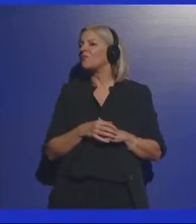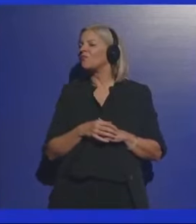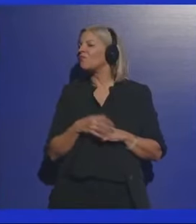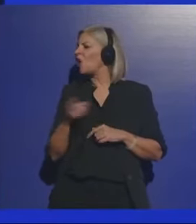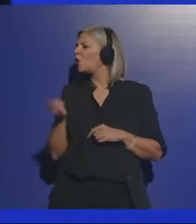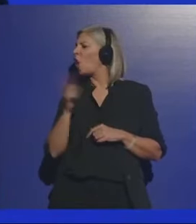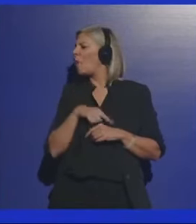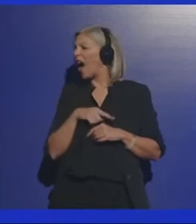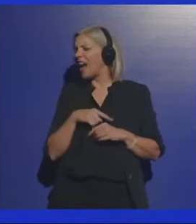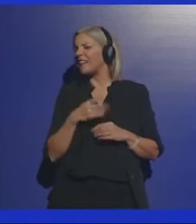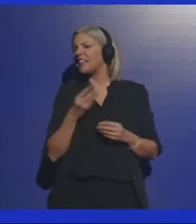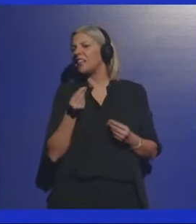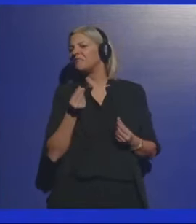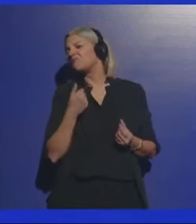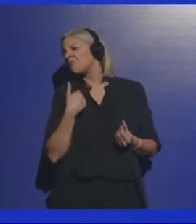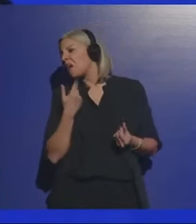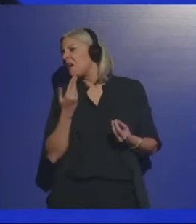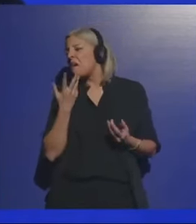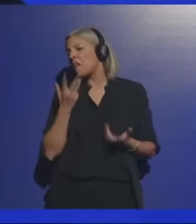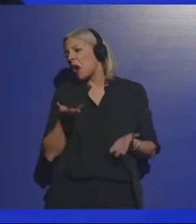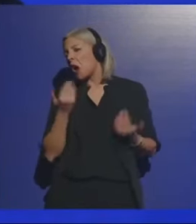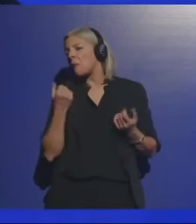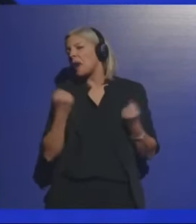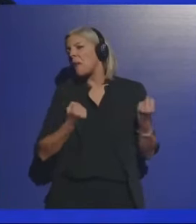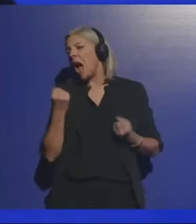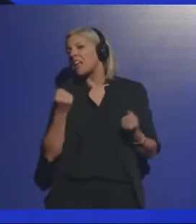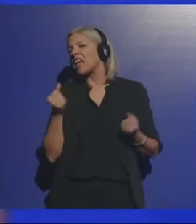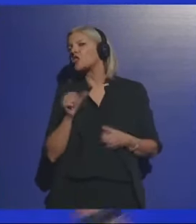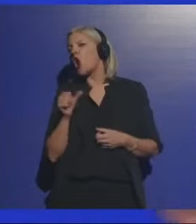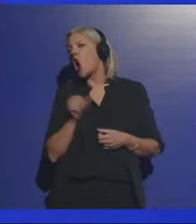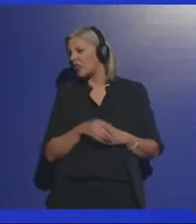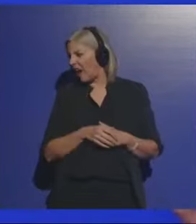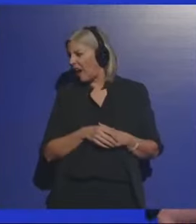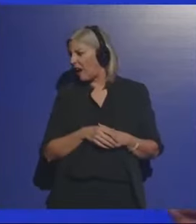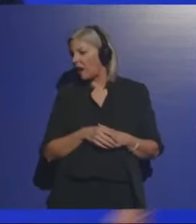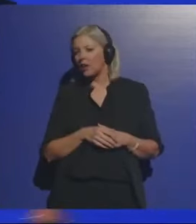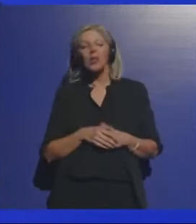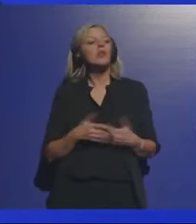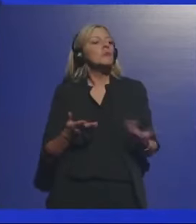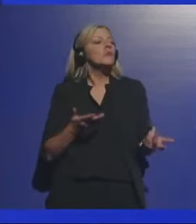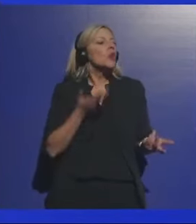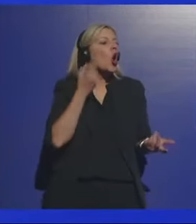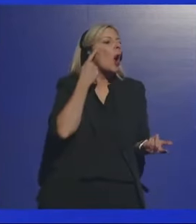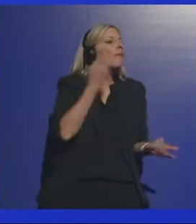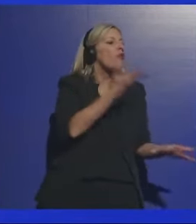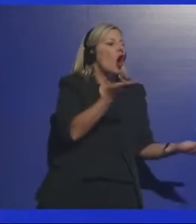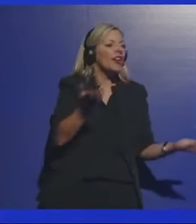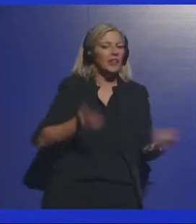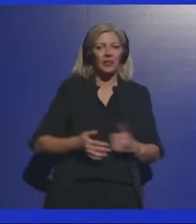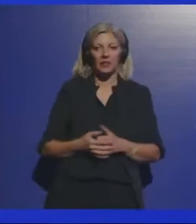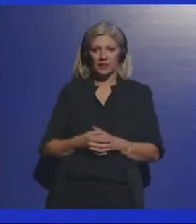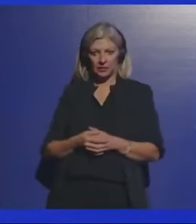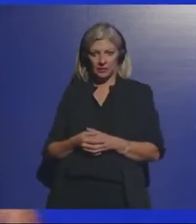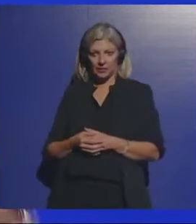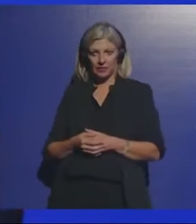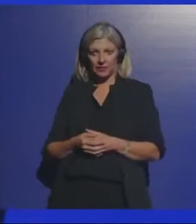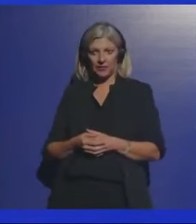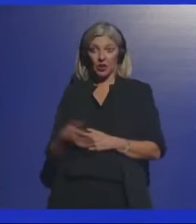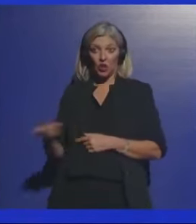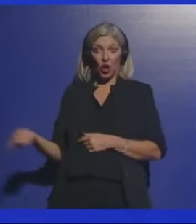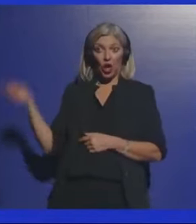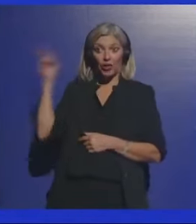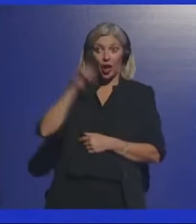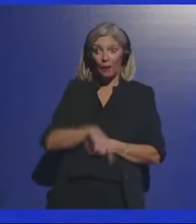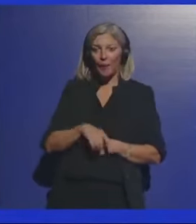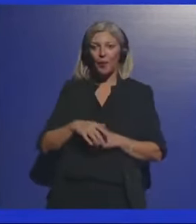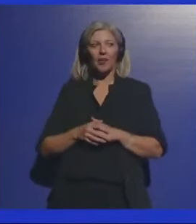Io domani mi compro la Skoda e amore fa come ti pare è il giorno